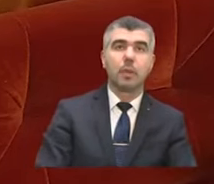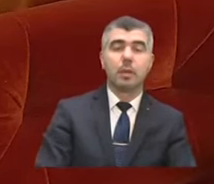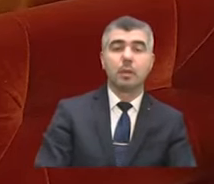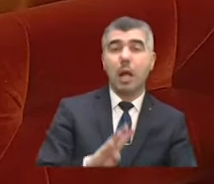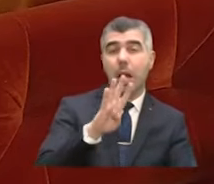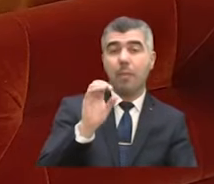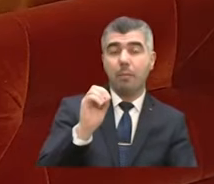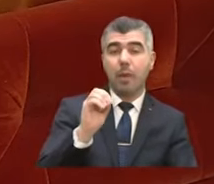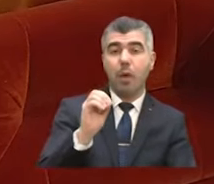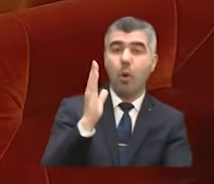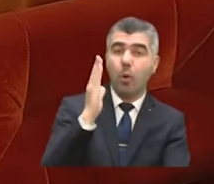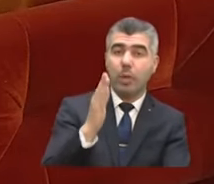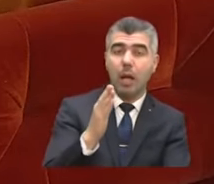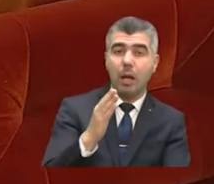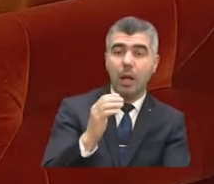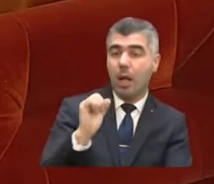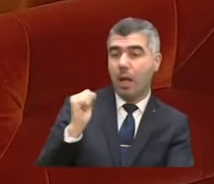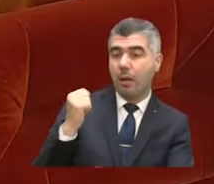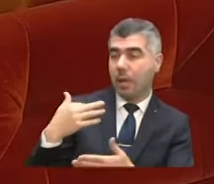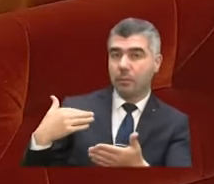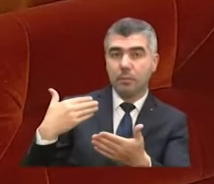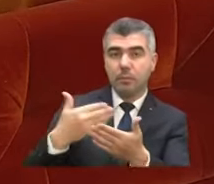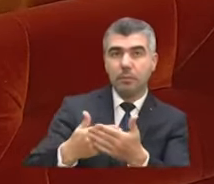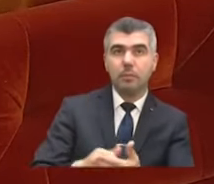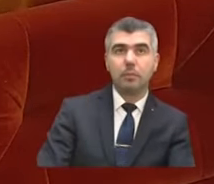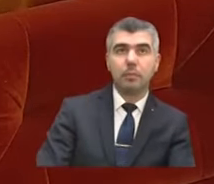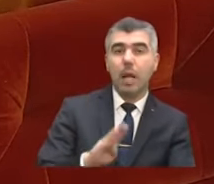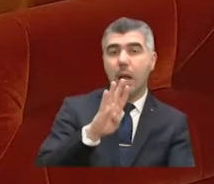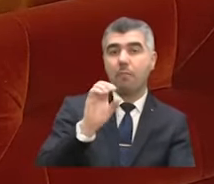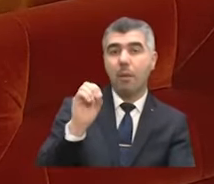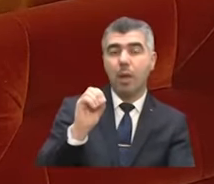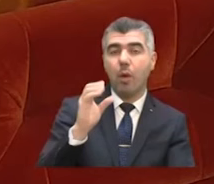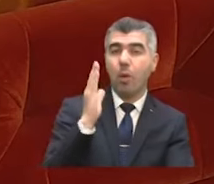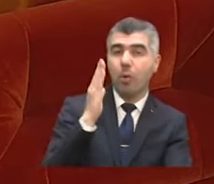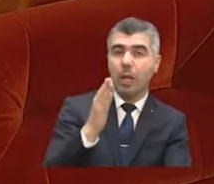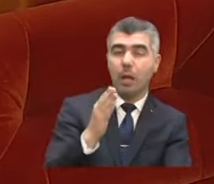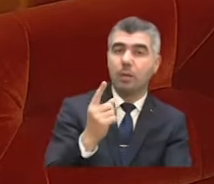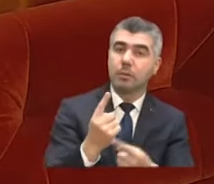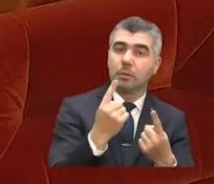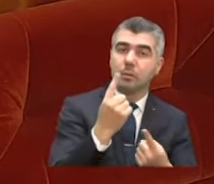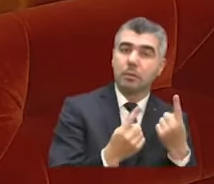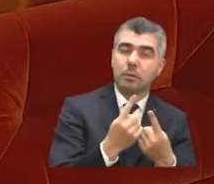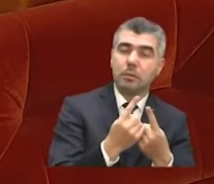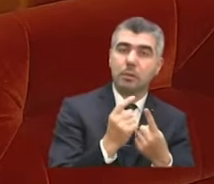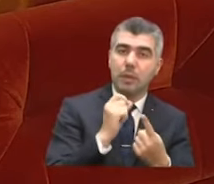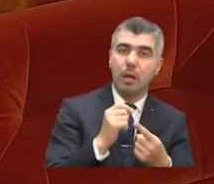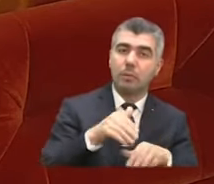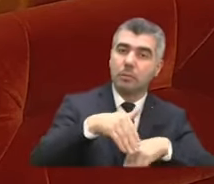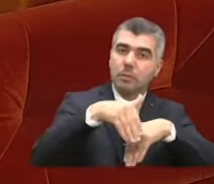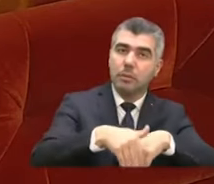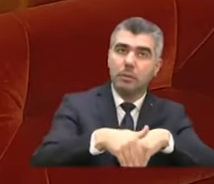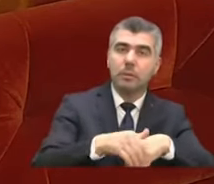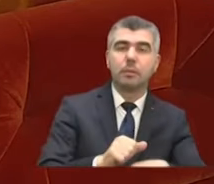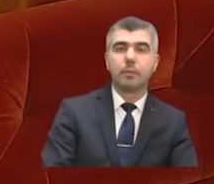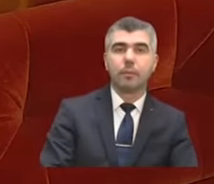400 هكتار في المقابر هذه السنوات الماضيه، اعطينا 400 هكتار صفه استثنائيه لبعض المقابر، ما خاص